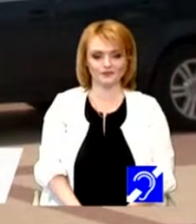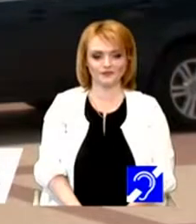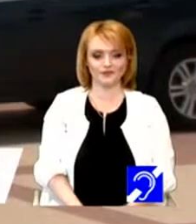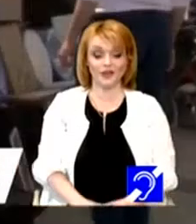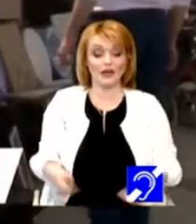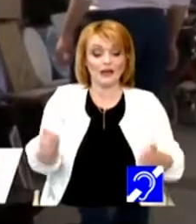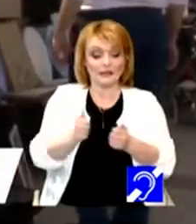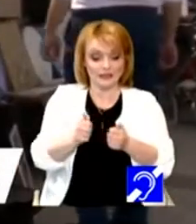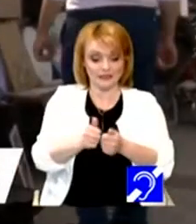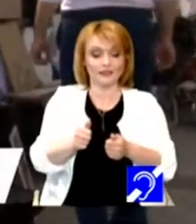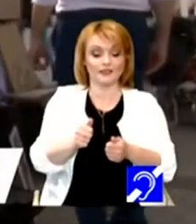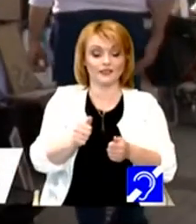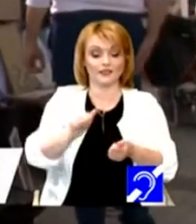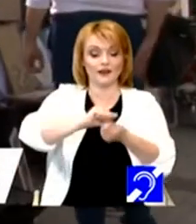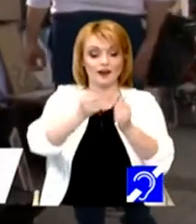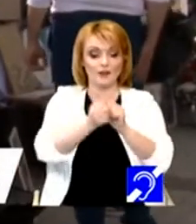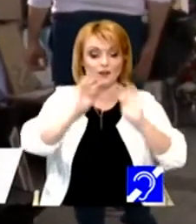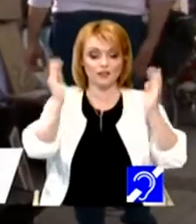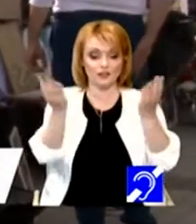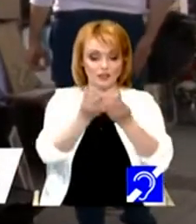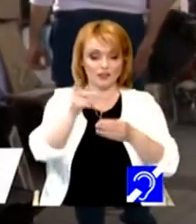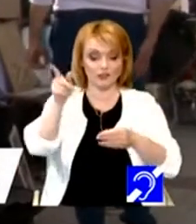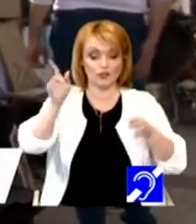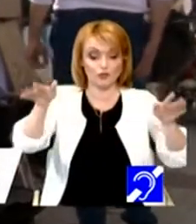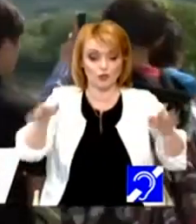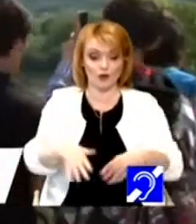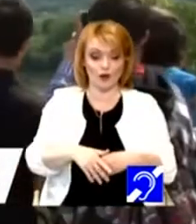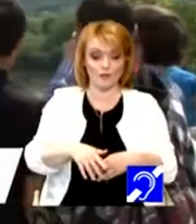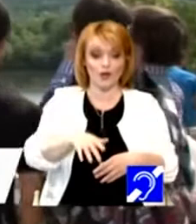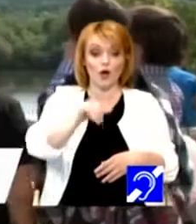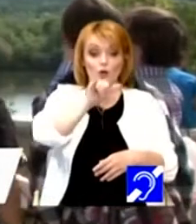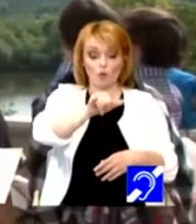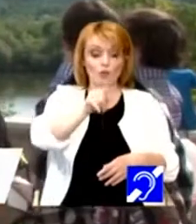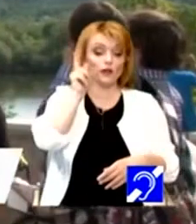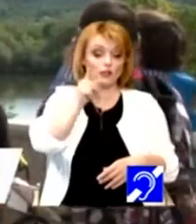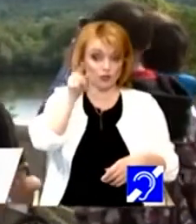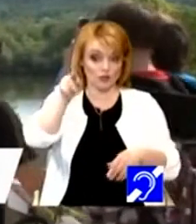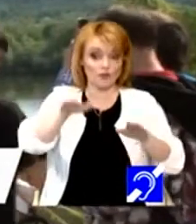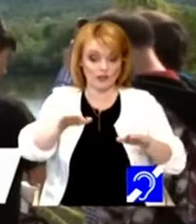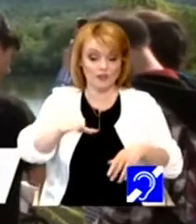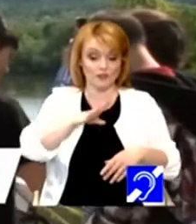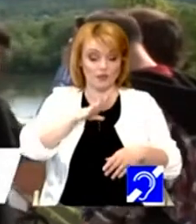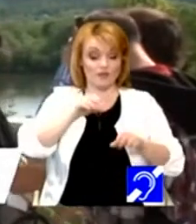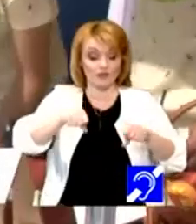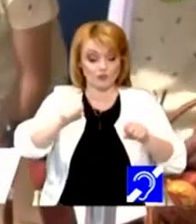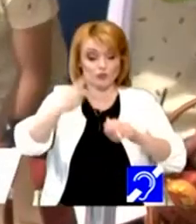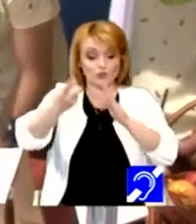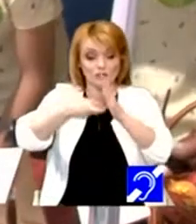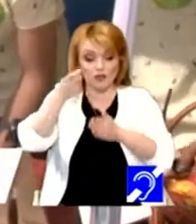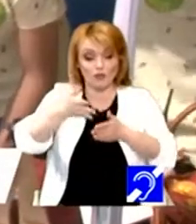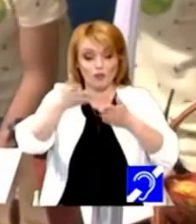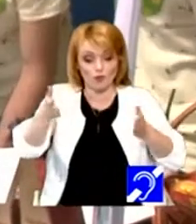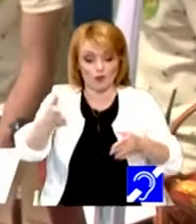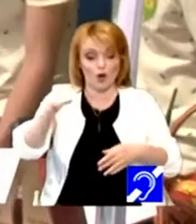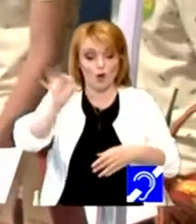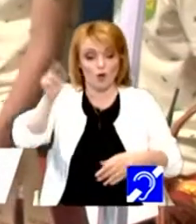Scoarul cetății Soroca a găzduit peste 10 instituții de învățământ tehnic și mai multe companii locale. Reprezentanții colegiului Mihai Eminescu